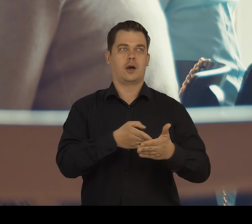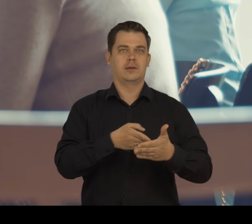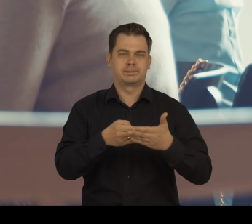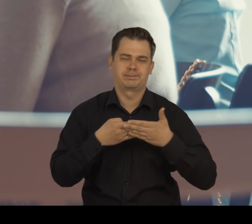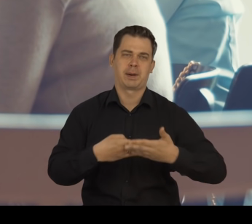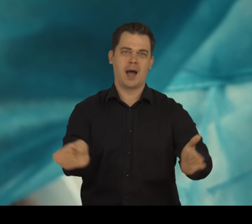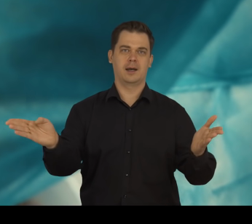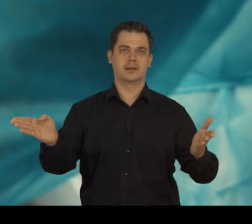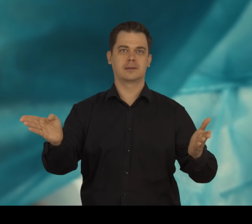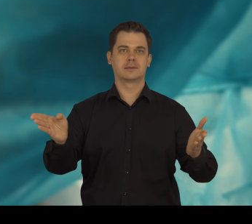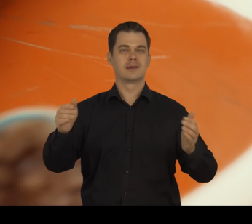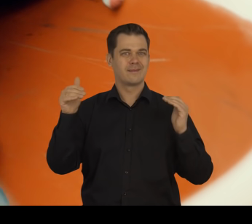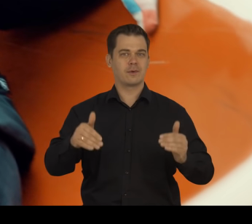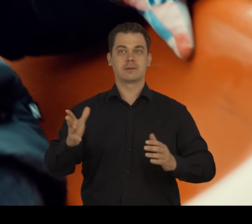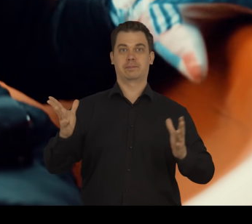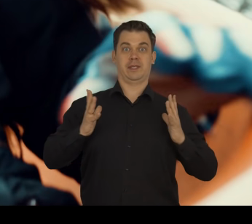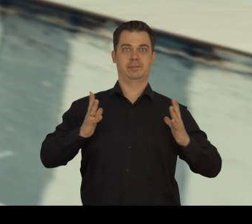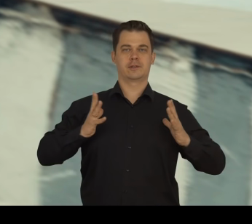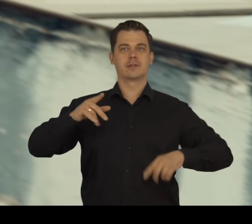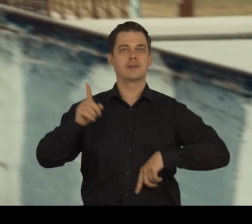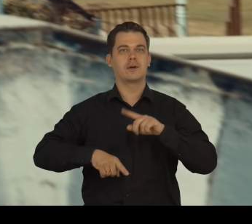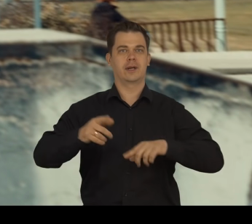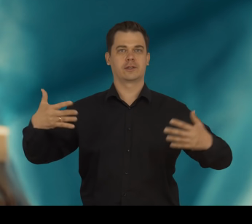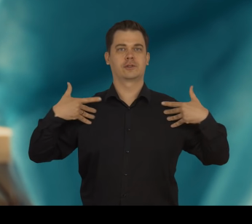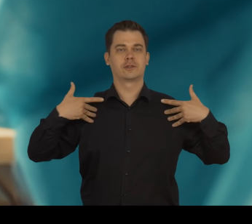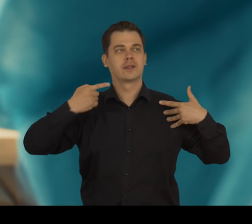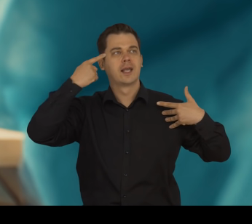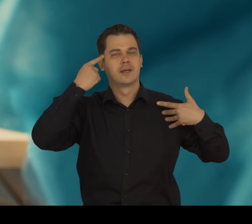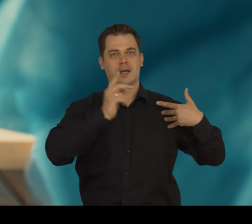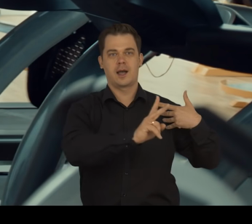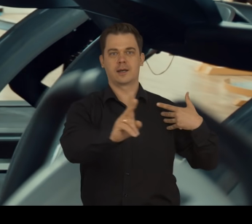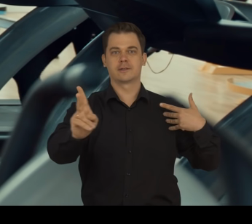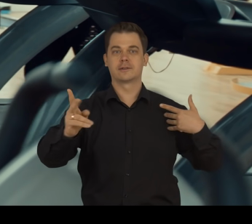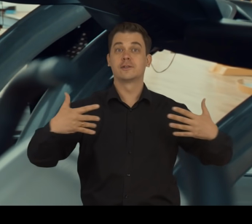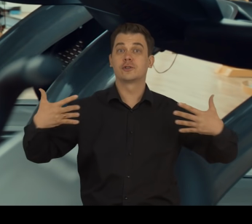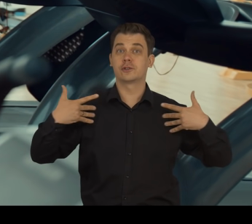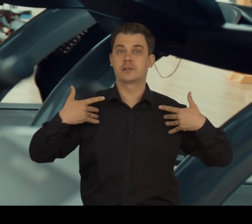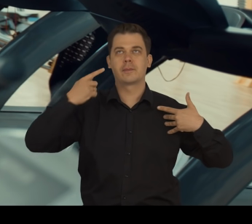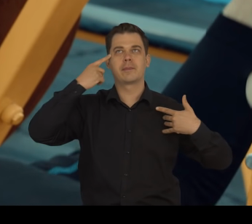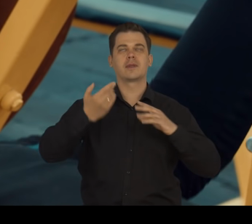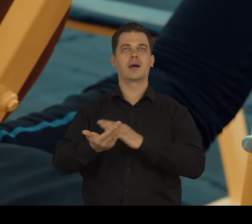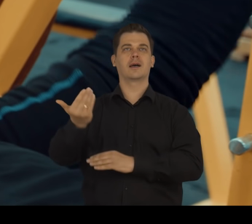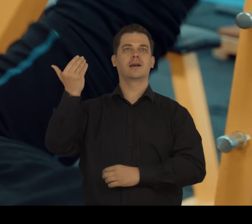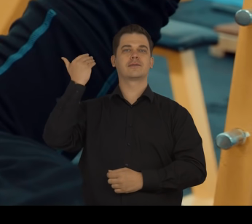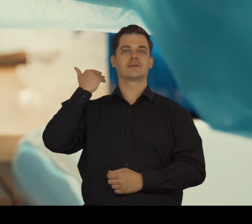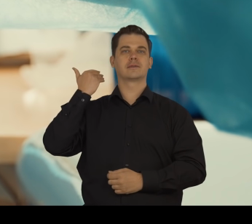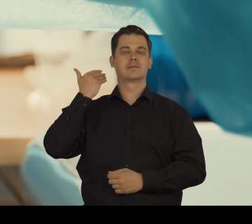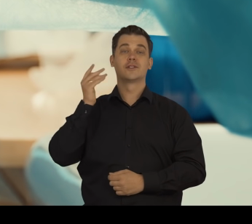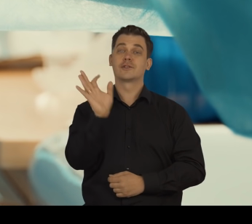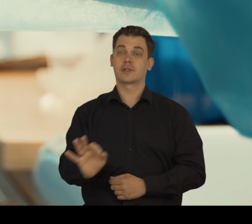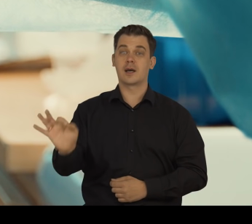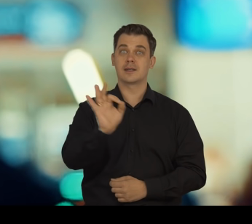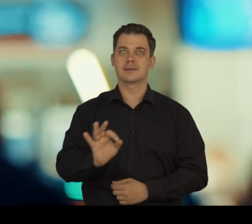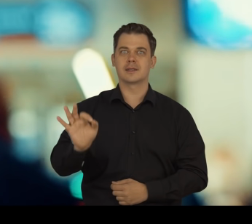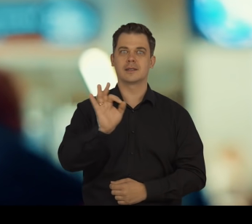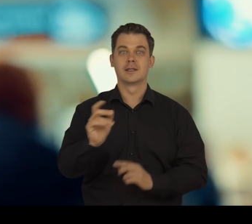co zamknęła pandemia. To bezpieczna droga do codzienności, za którą tęsknimy, i do życia, które pamiętamy.